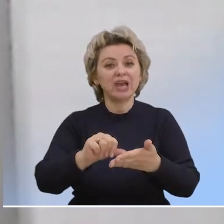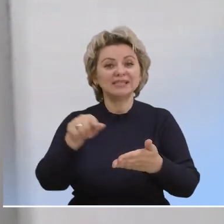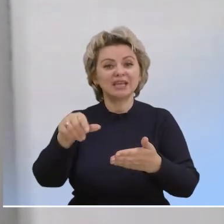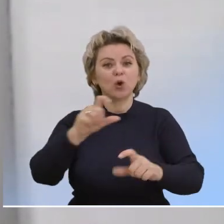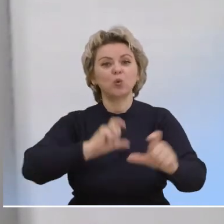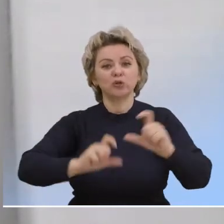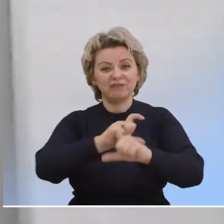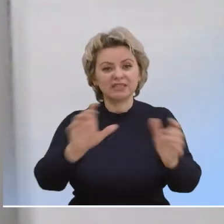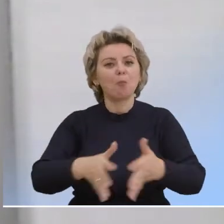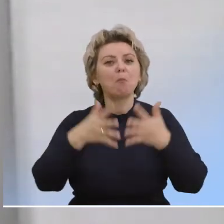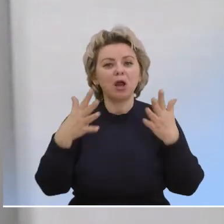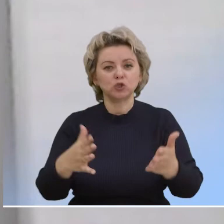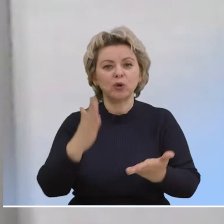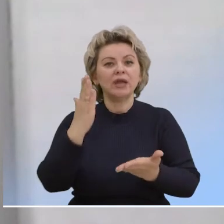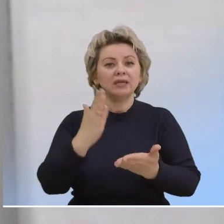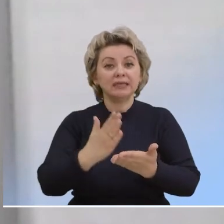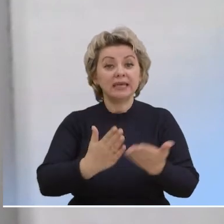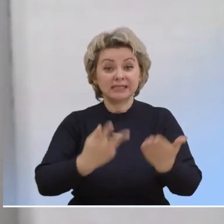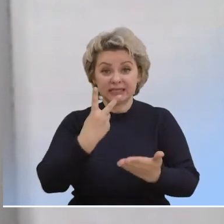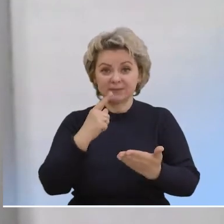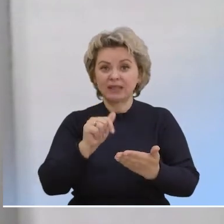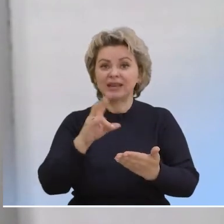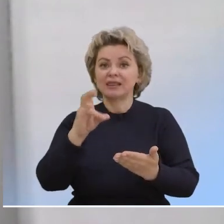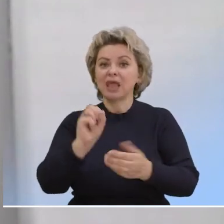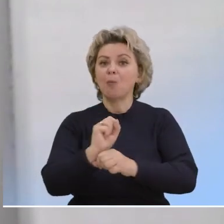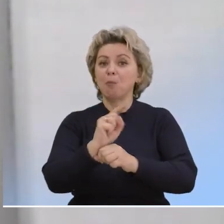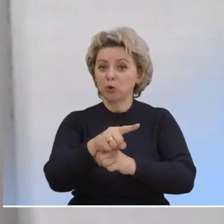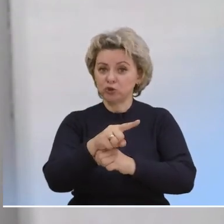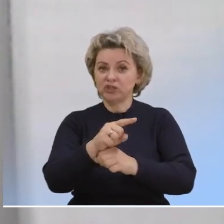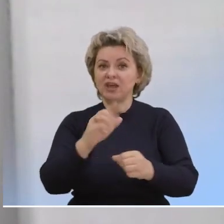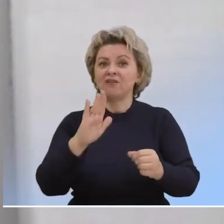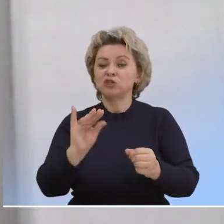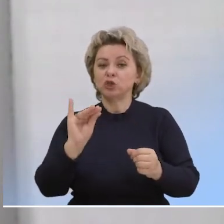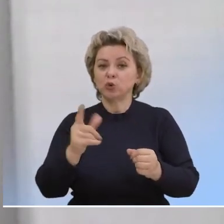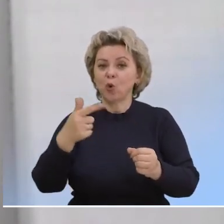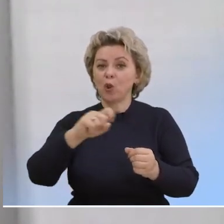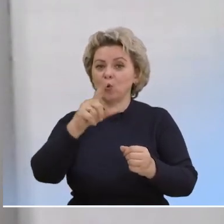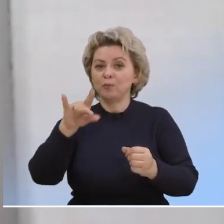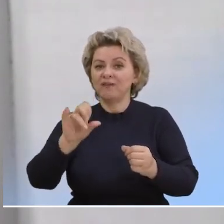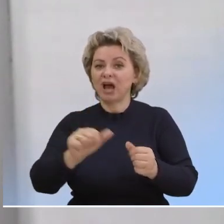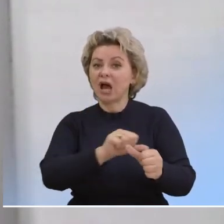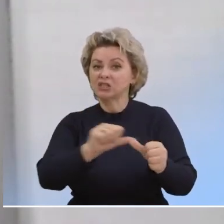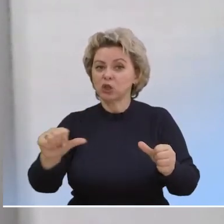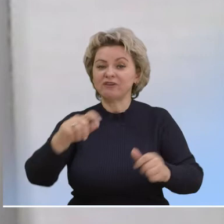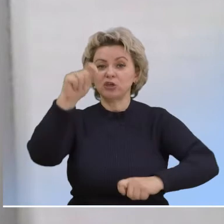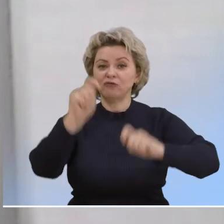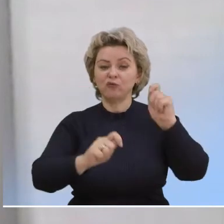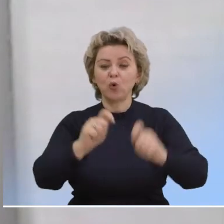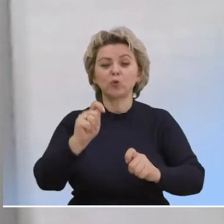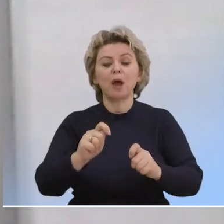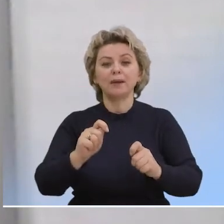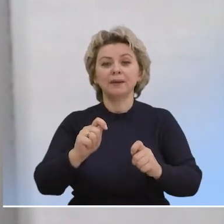участие университета достаточно велико. И если посмотреть, скажем, на поручение Василия Юрьевича на основании форума,